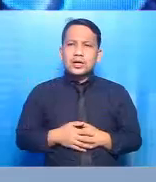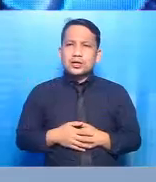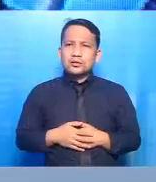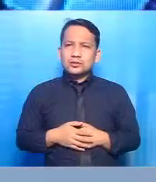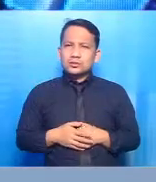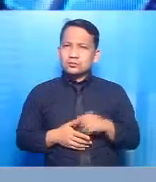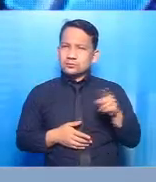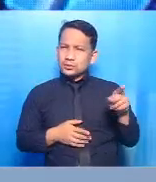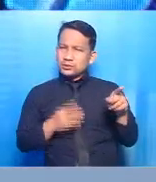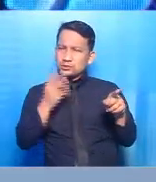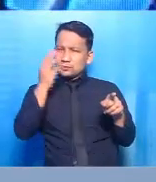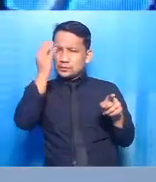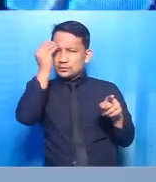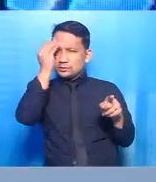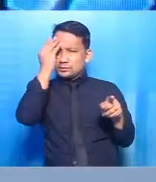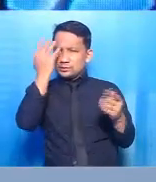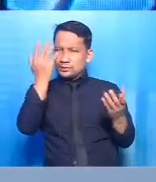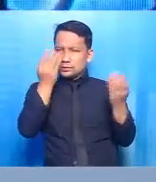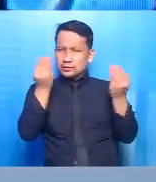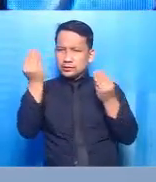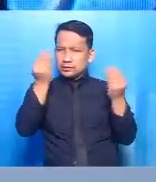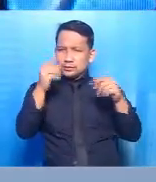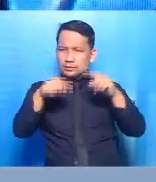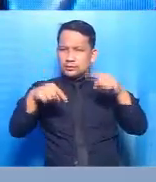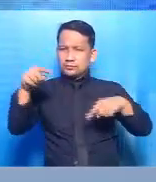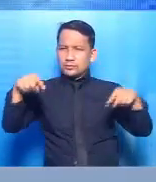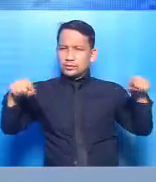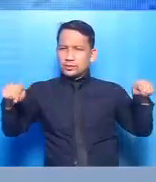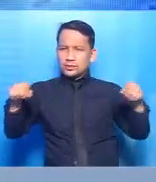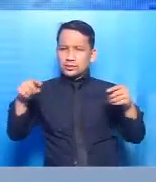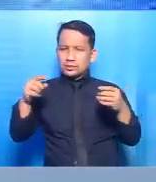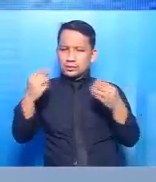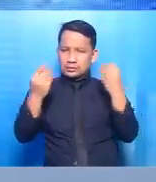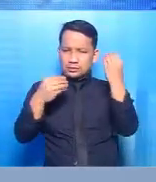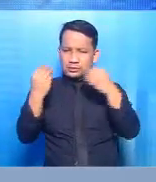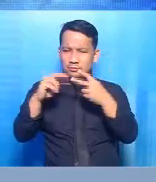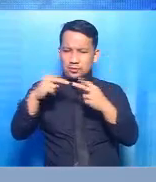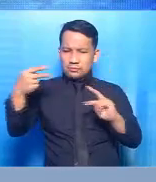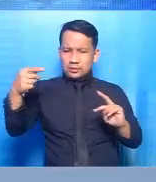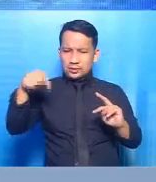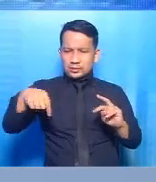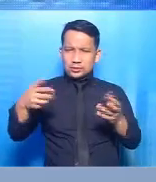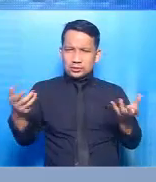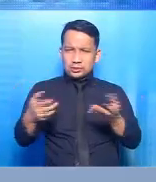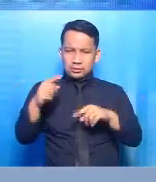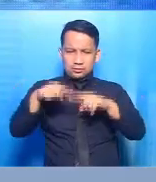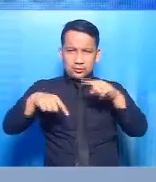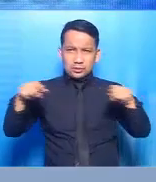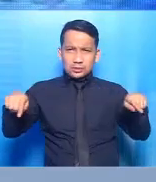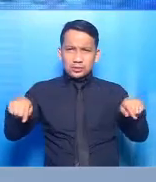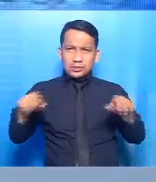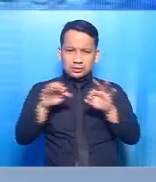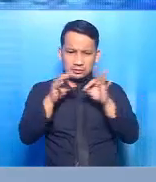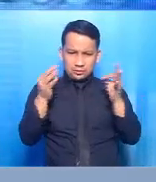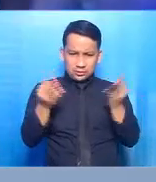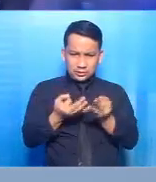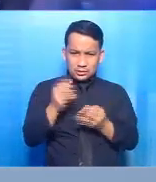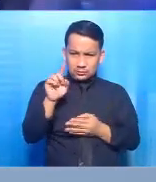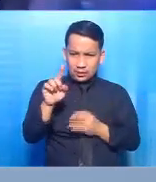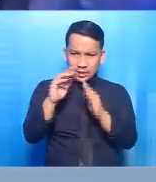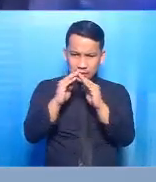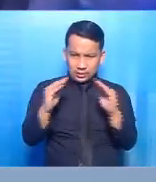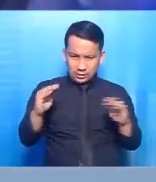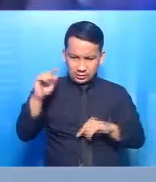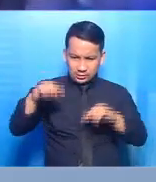Naging palaisipan naman na ang halo-halong klase ng COVID-19 variant na napaulat sa magkakaanak na nasa